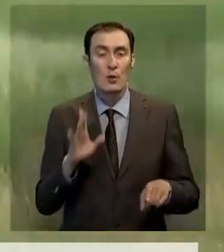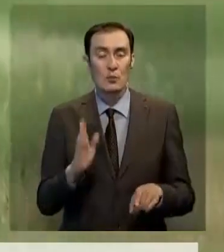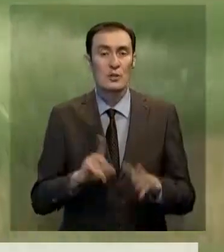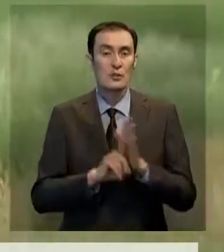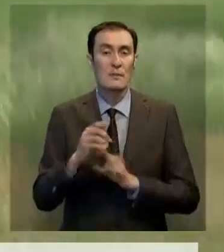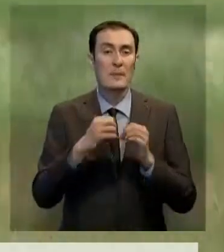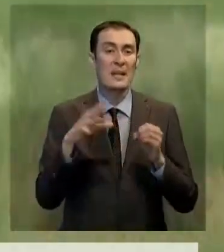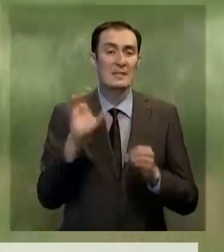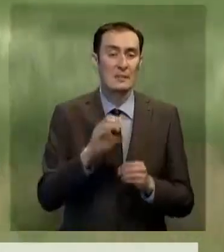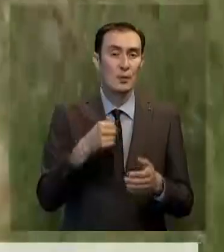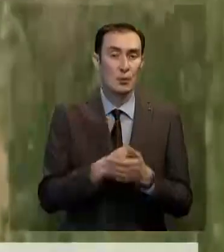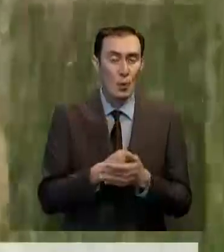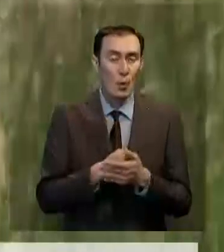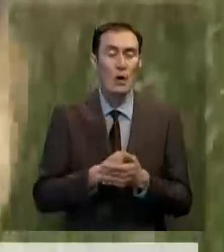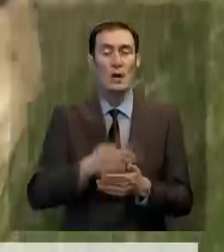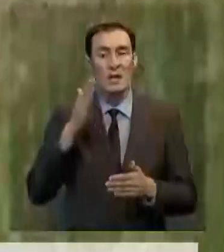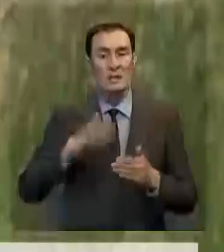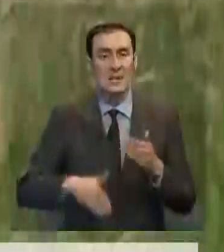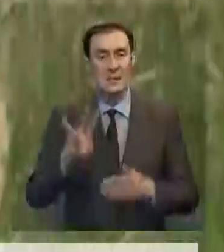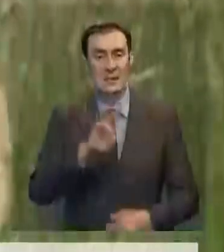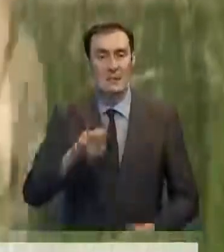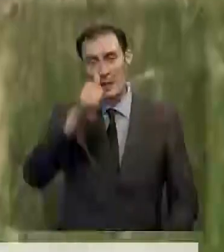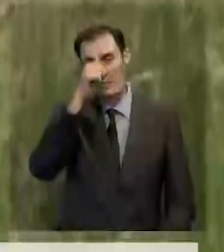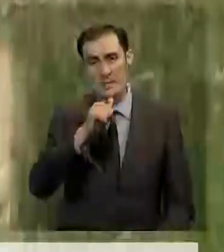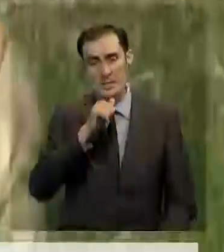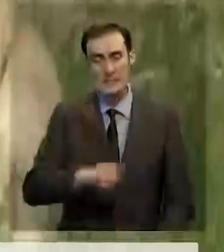15 сентября и завершится к концу ноября